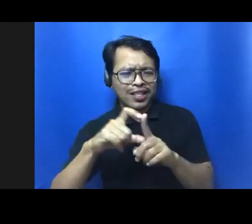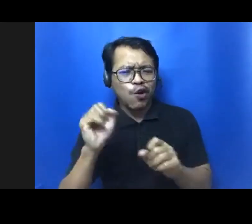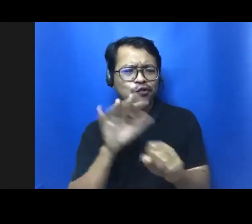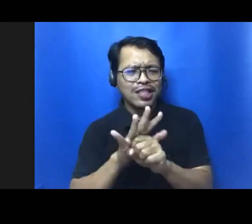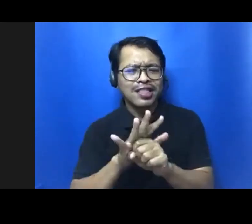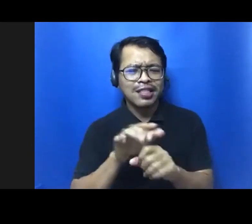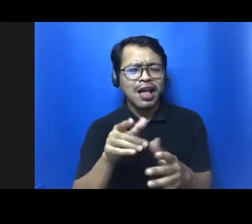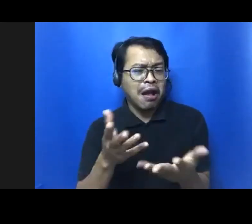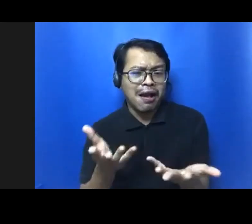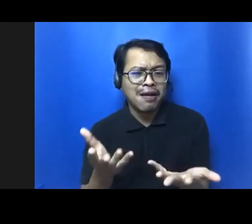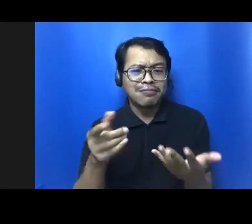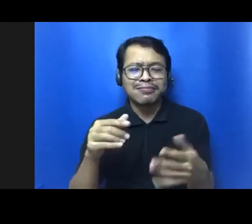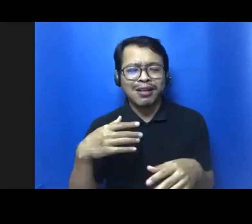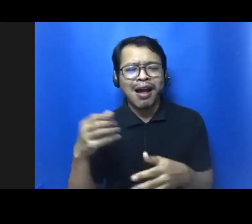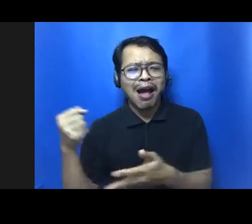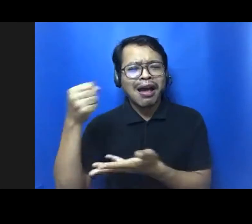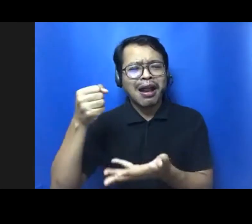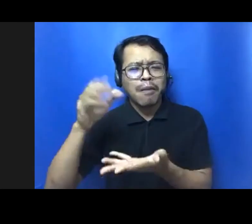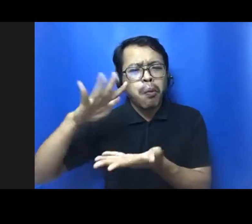untuk kesehatan.